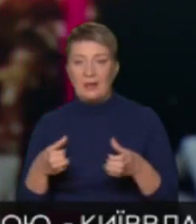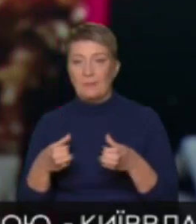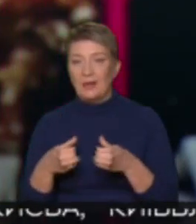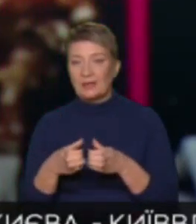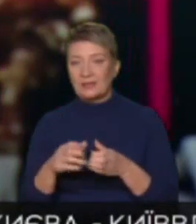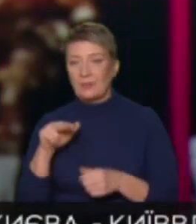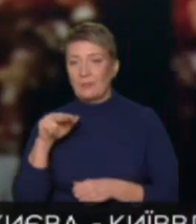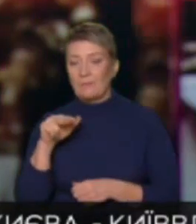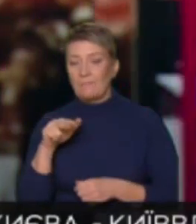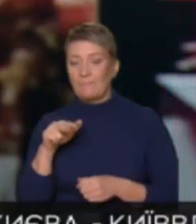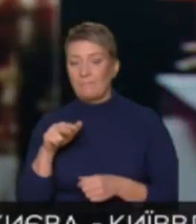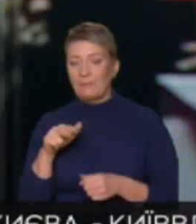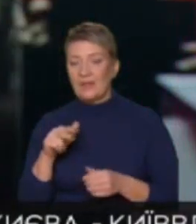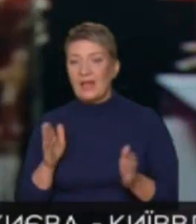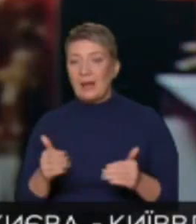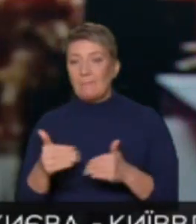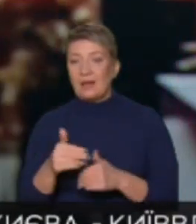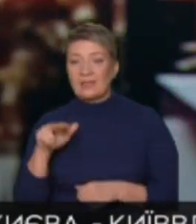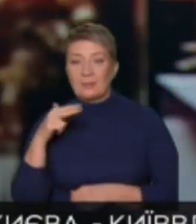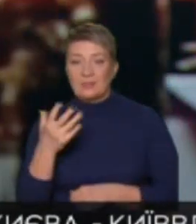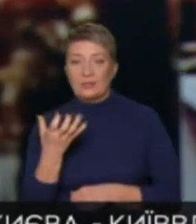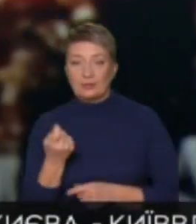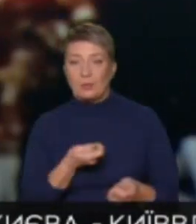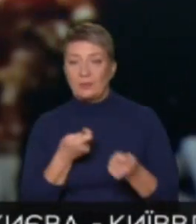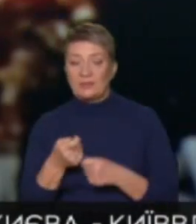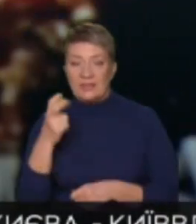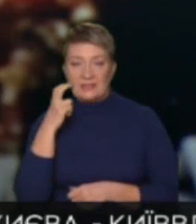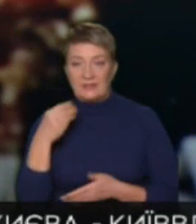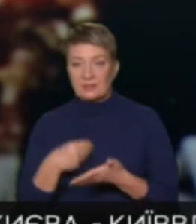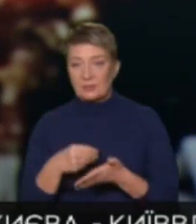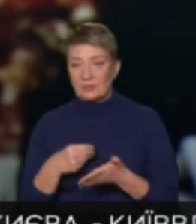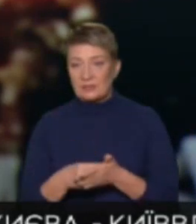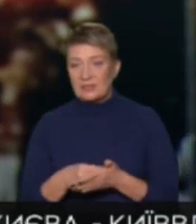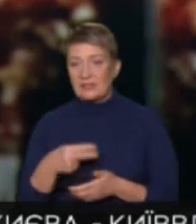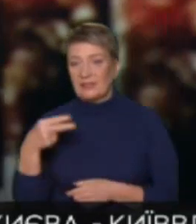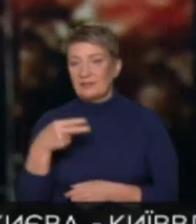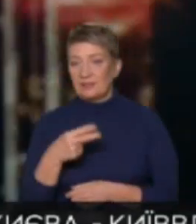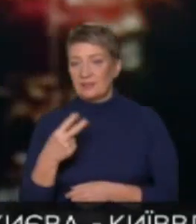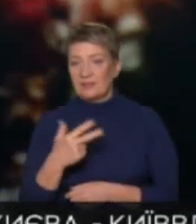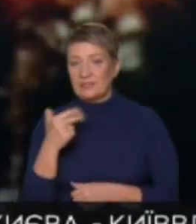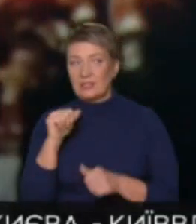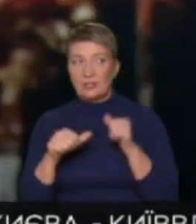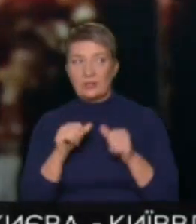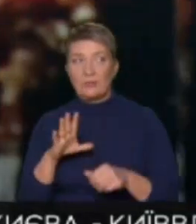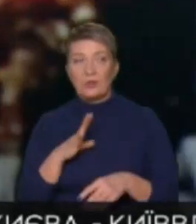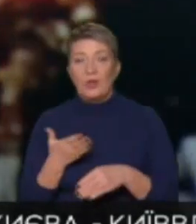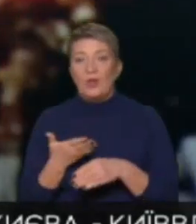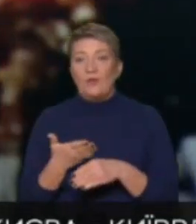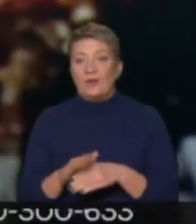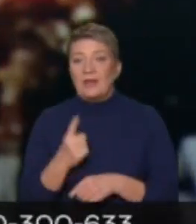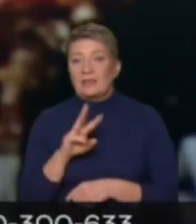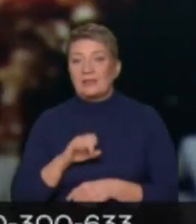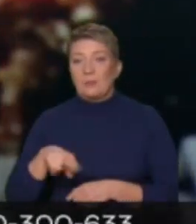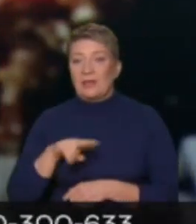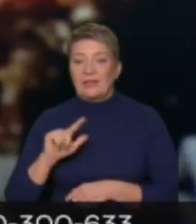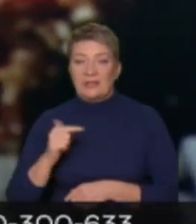безпілотників будуть ще. Також очільник столиці нагадав, що із київського бюджету на 2023 рік також було виділено 1 мільярд